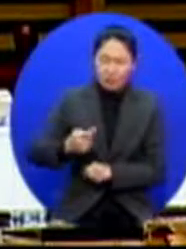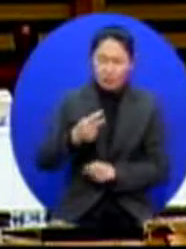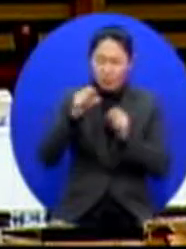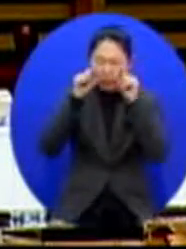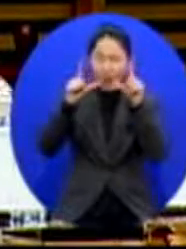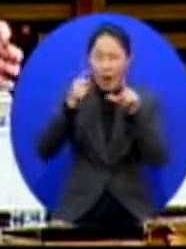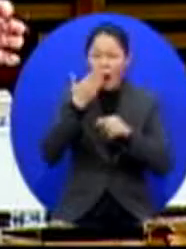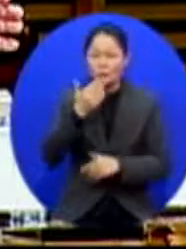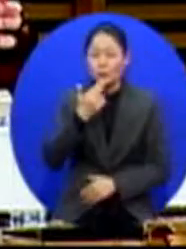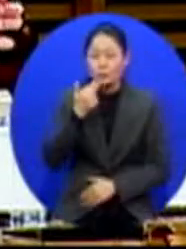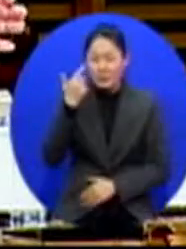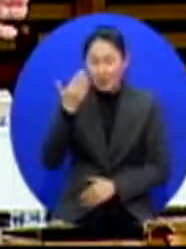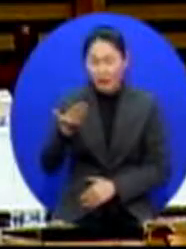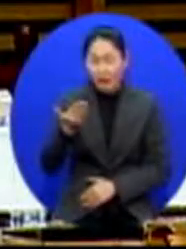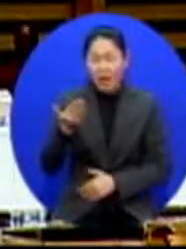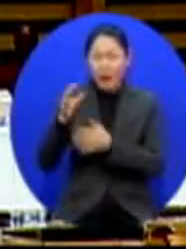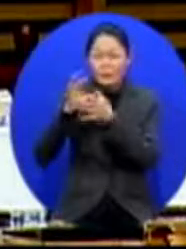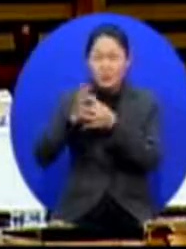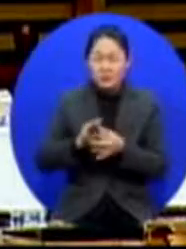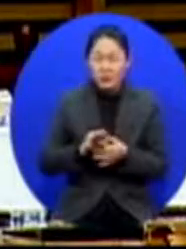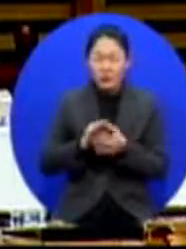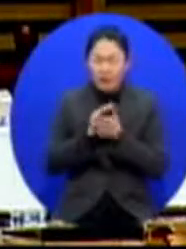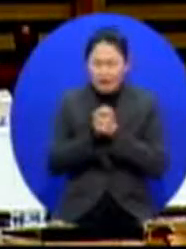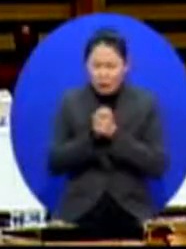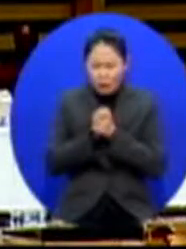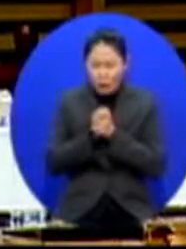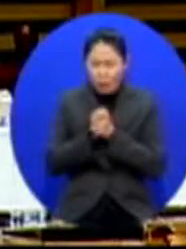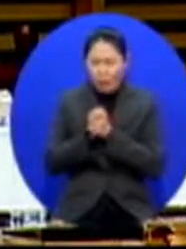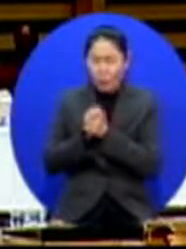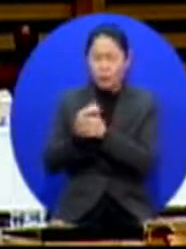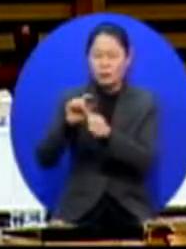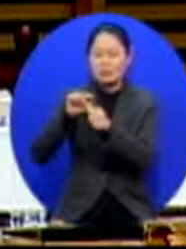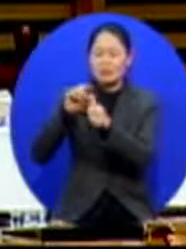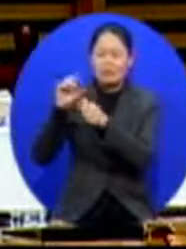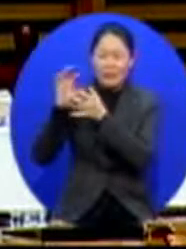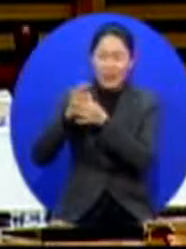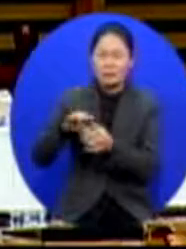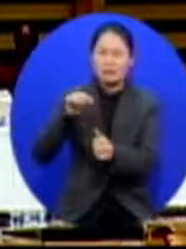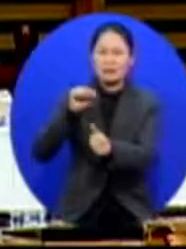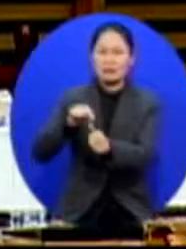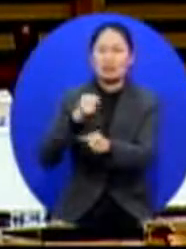하면서 기도 시키신 분 이 예수 님 이세요